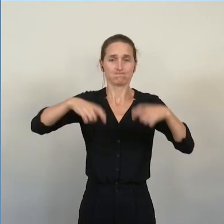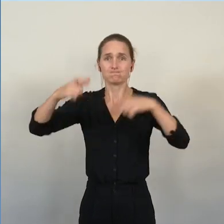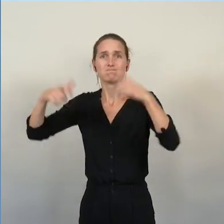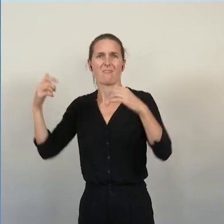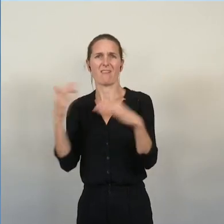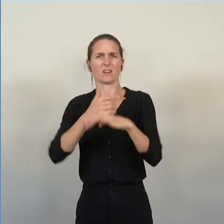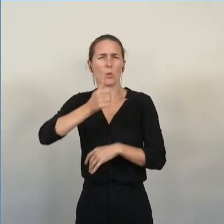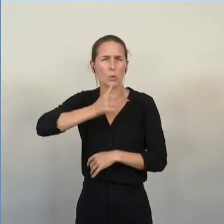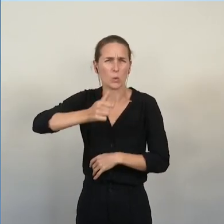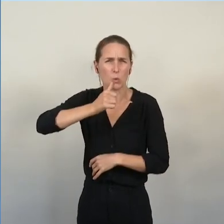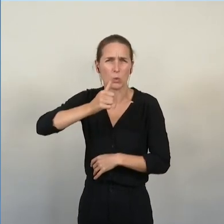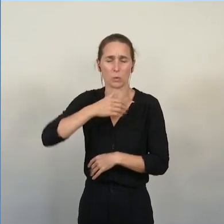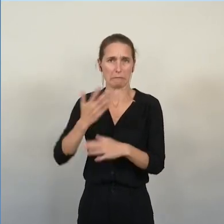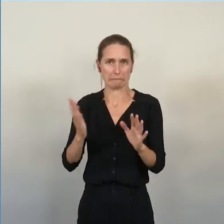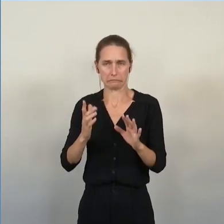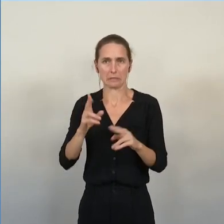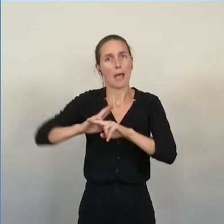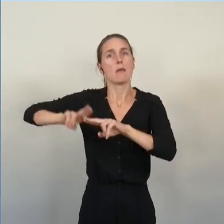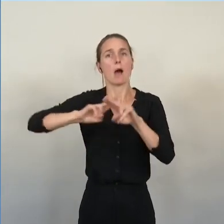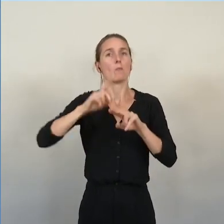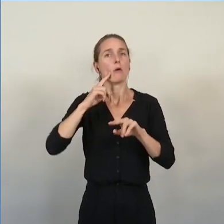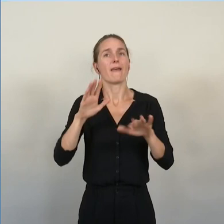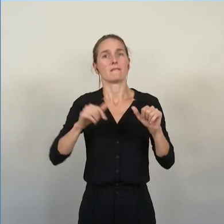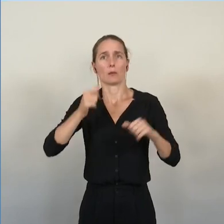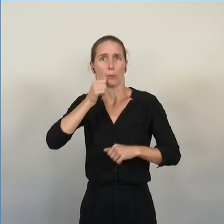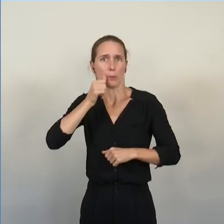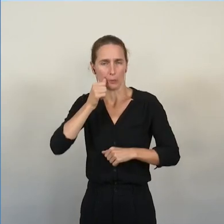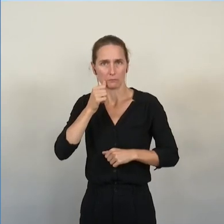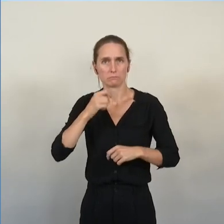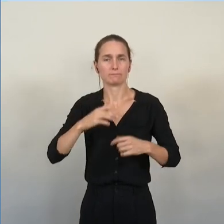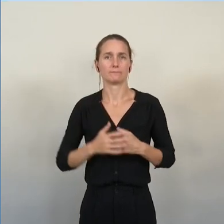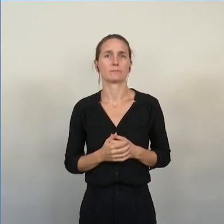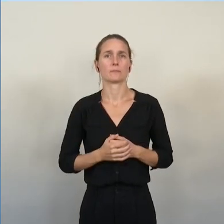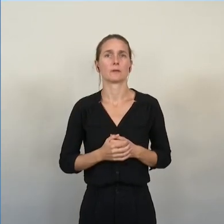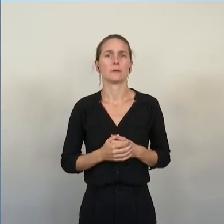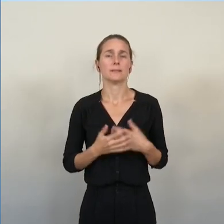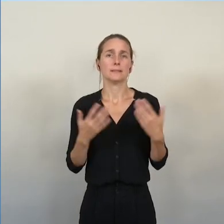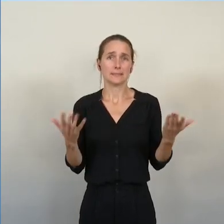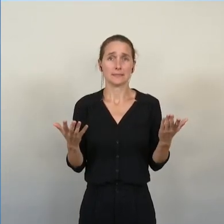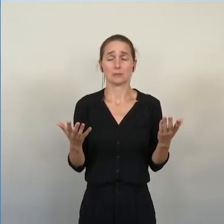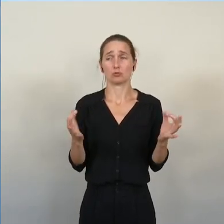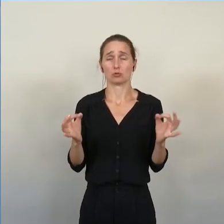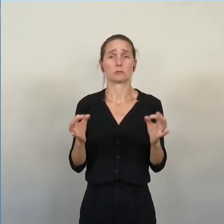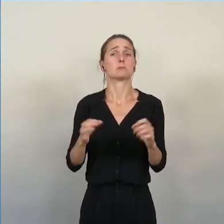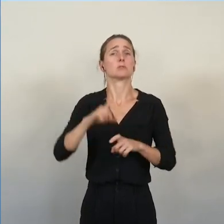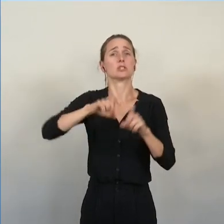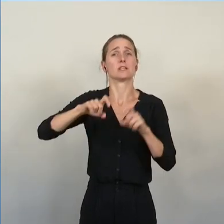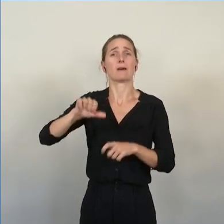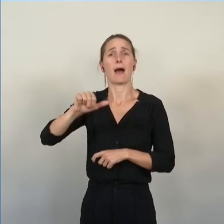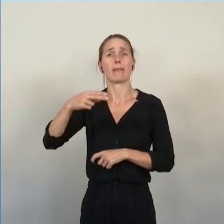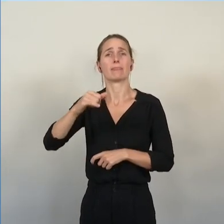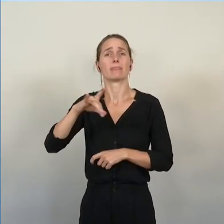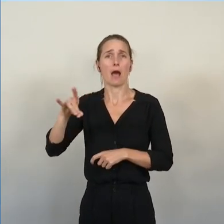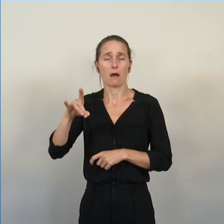logements des propriétaires les plus précaire selon les chiffres de Lana les personnes et les foyers les plus modestes ne recourent pas